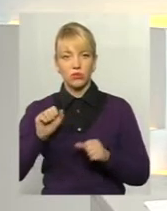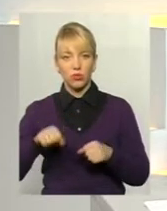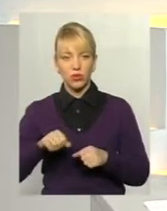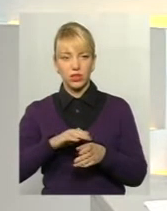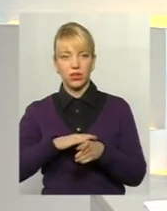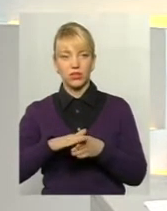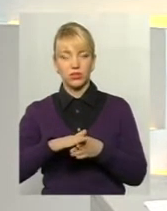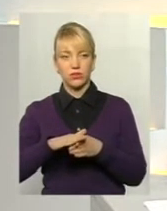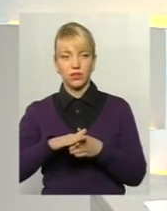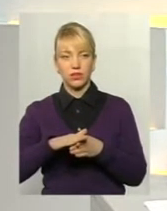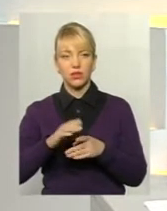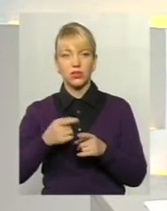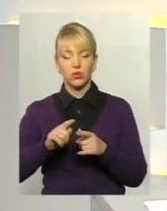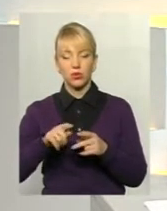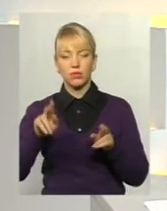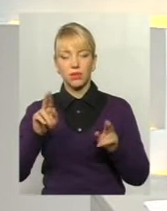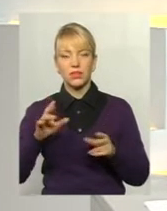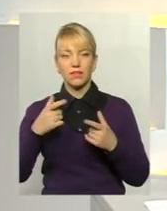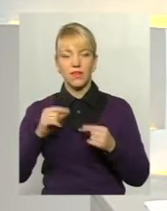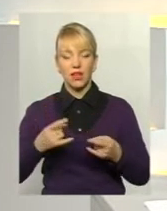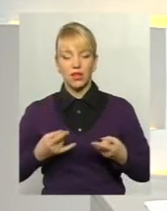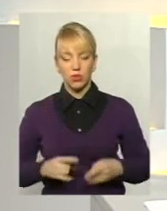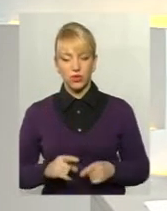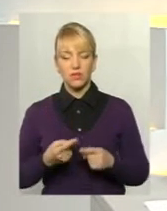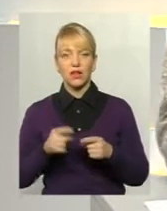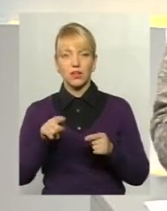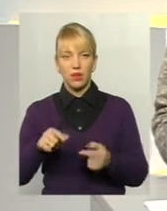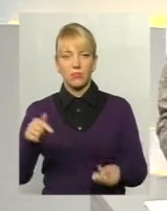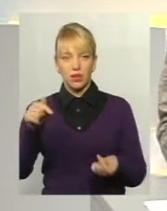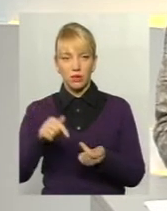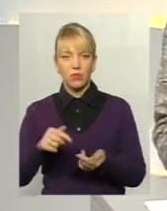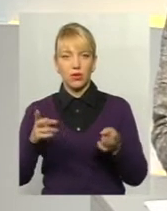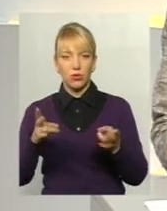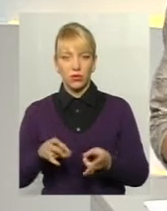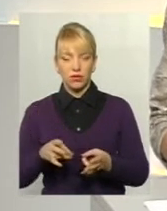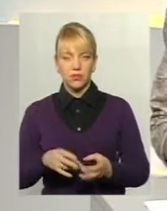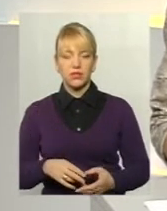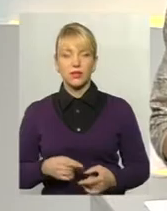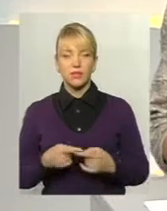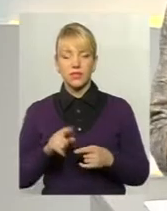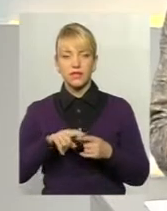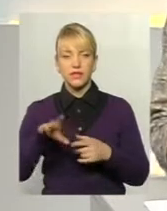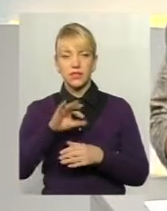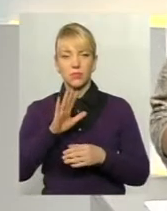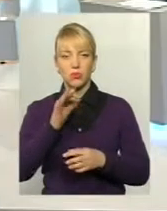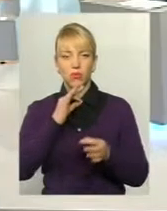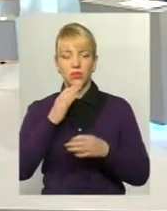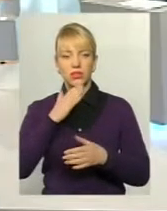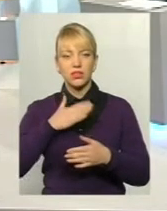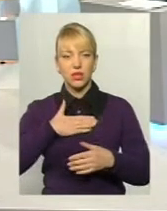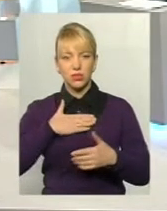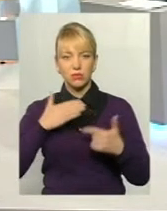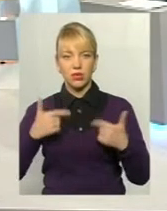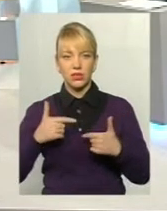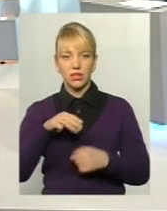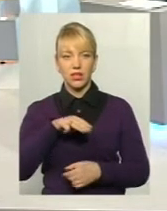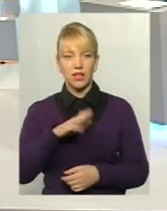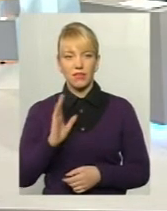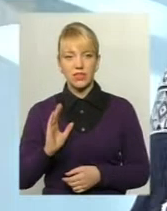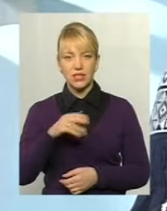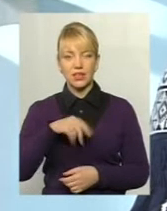реалізувати той принцип, де народився, там і пригодився. Про це все говоримо сьогодні у нашій студії з гостями. Знайомтеся, Тетяна